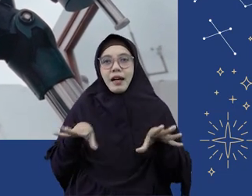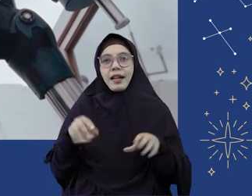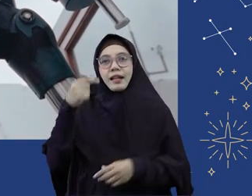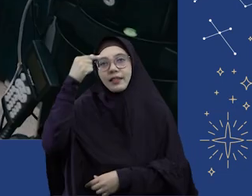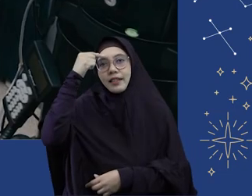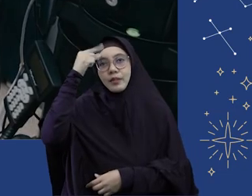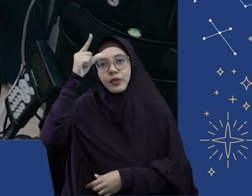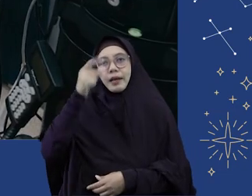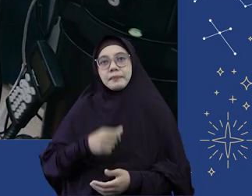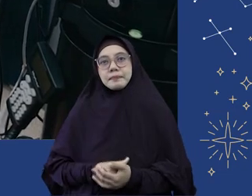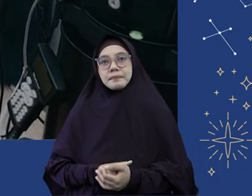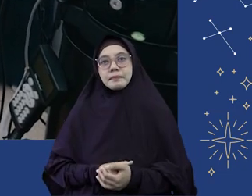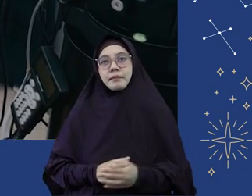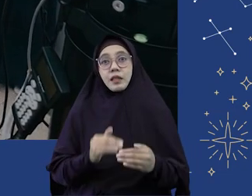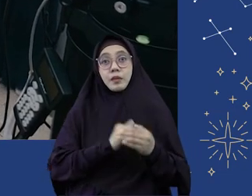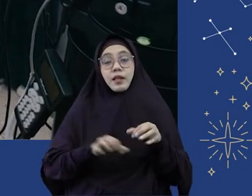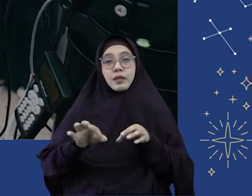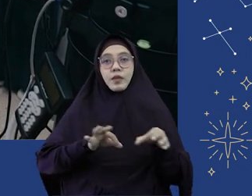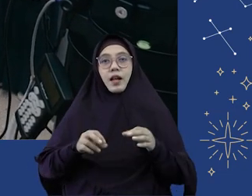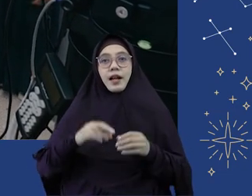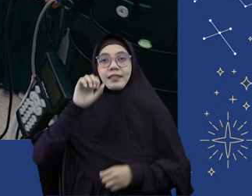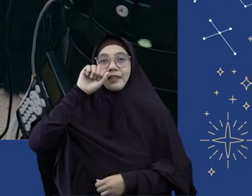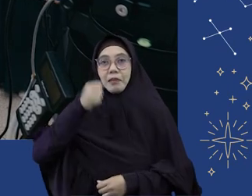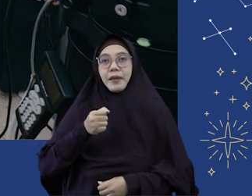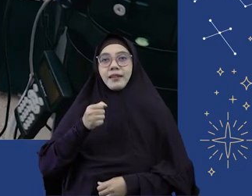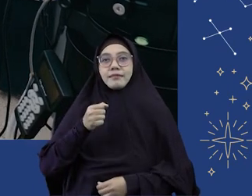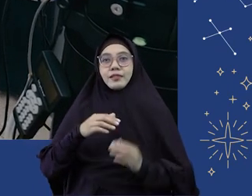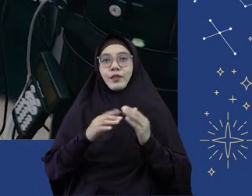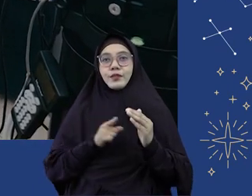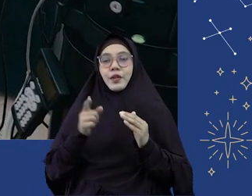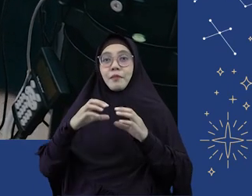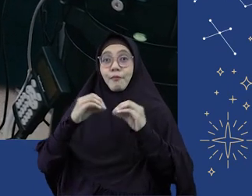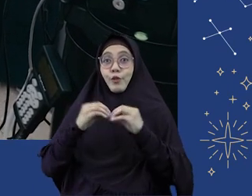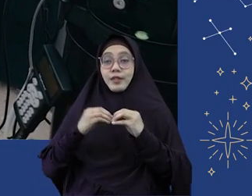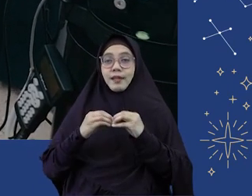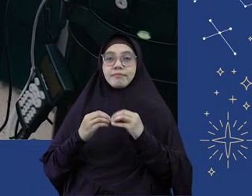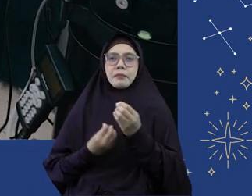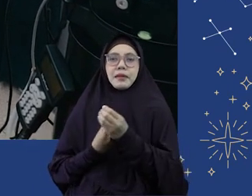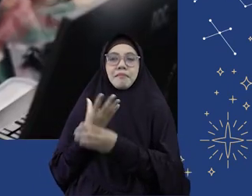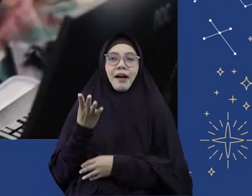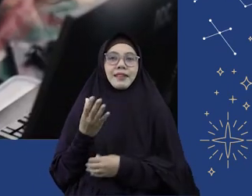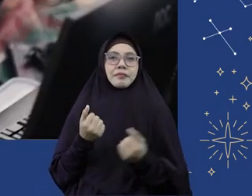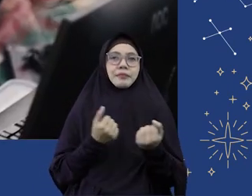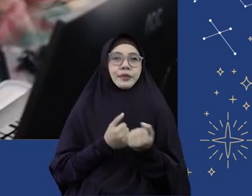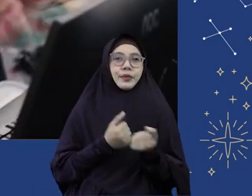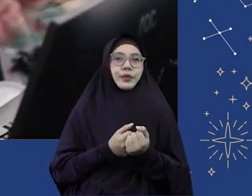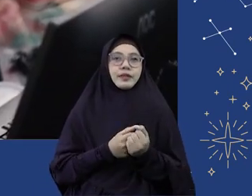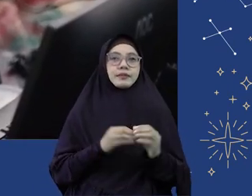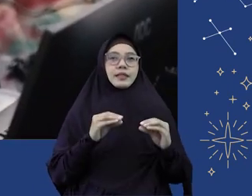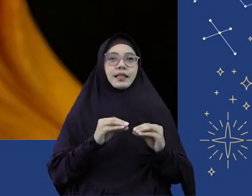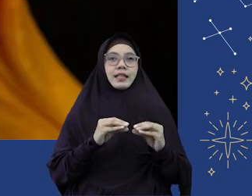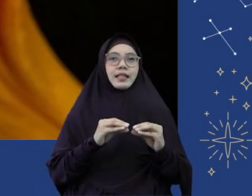sepanjang berada di bawah pengelolaan ITB observatorium Bosa berkembang menjadi pusat laboratorium pendukung pendidikan tinggi